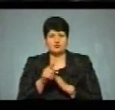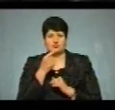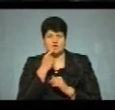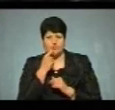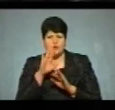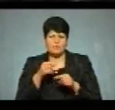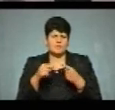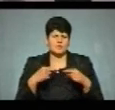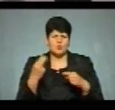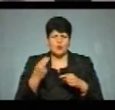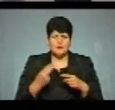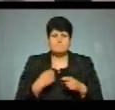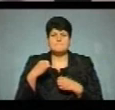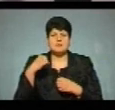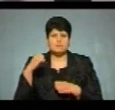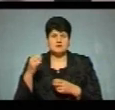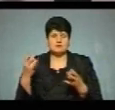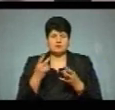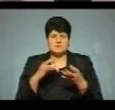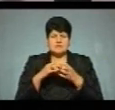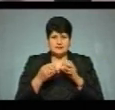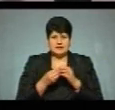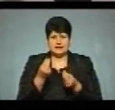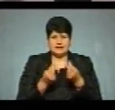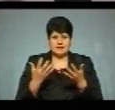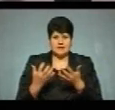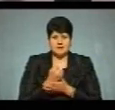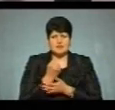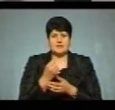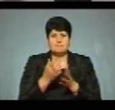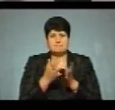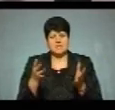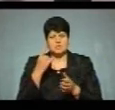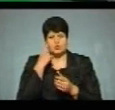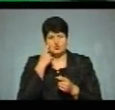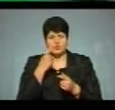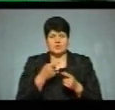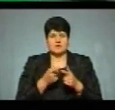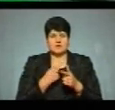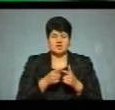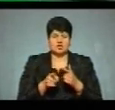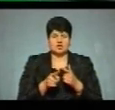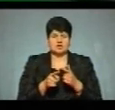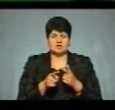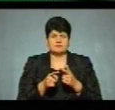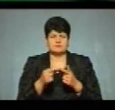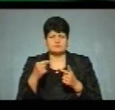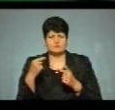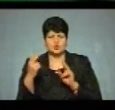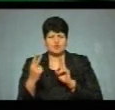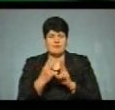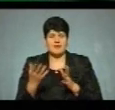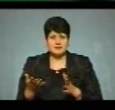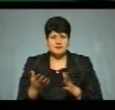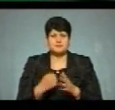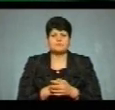різнокольорові кулі. Переможниці потрібно за результатами гри набрати більше очок, ніж суперниця. Снукер – це одна